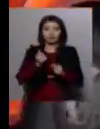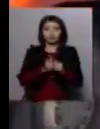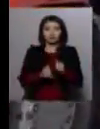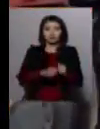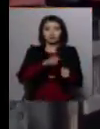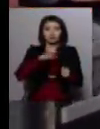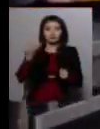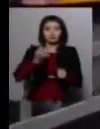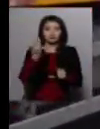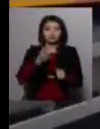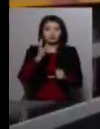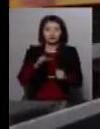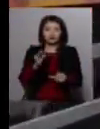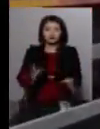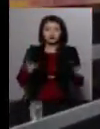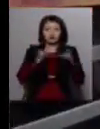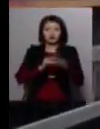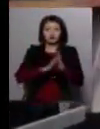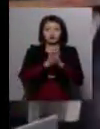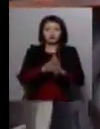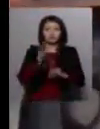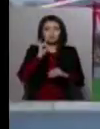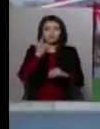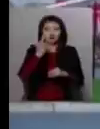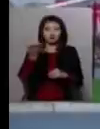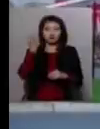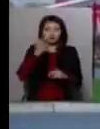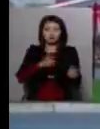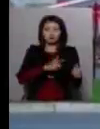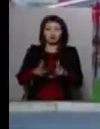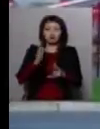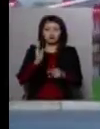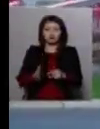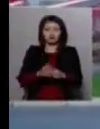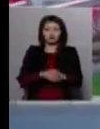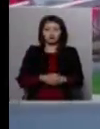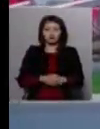танытса, олармен байланыс орнатуға павлодарлықтардың әрдайым дайын екенін алға тартты. Қуандық Танабас, Ертіс ақпарат.